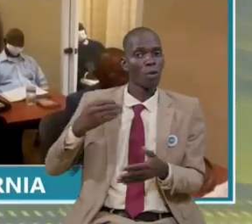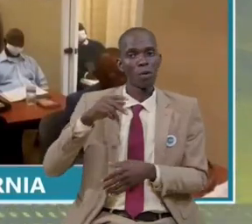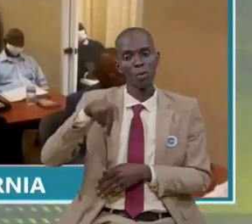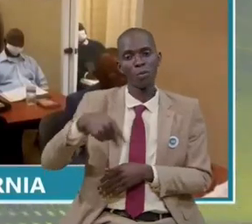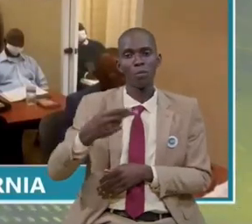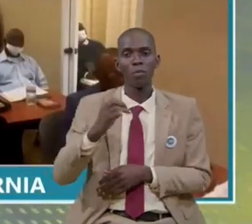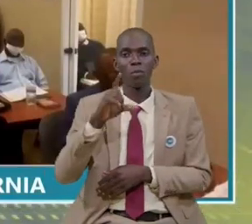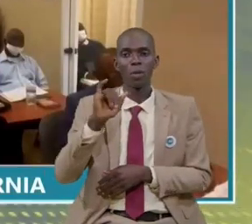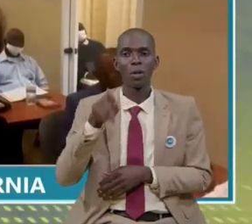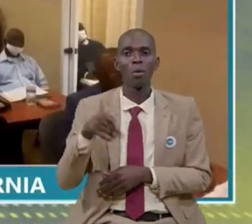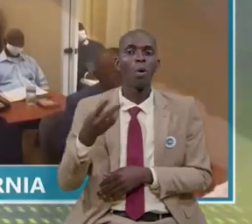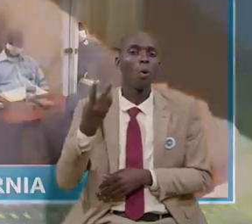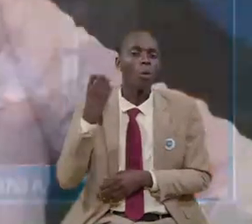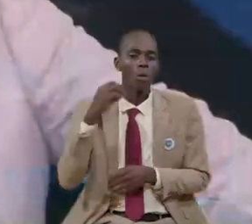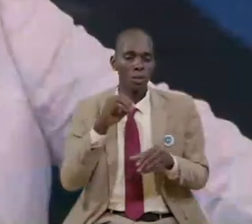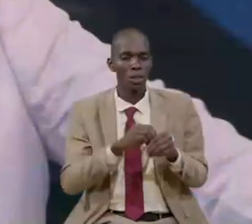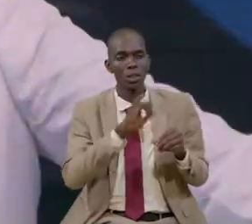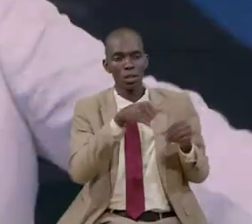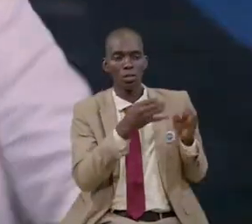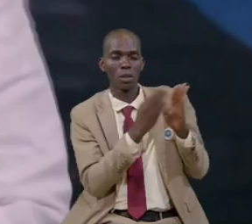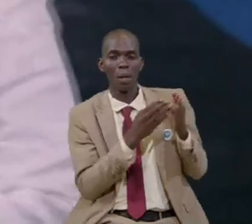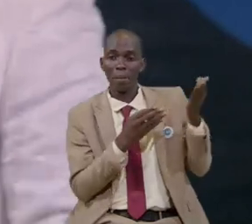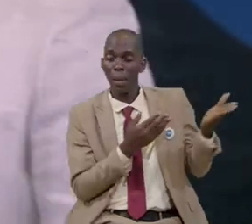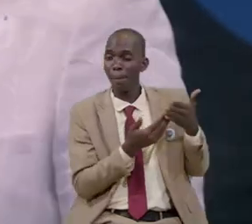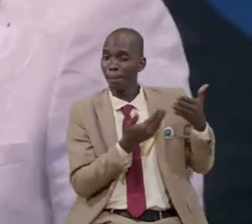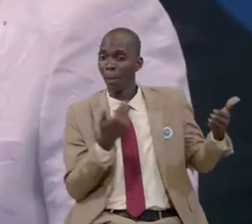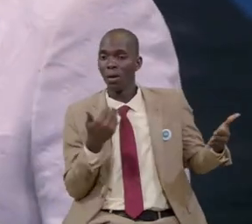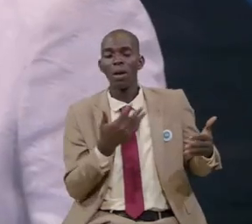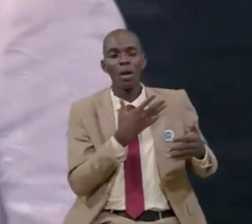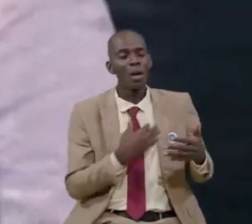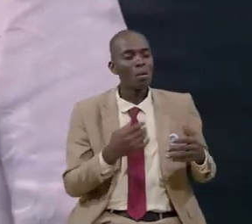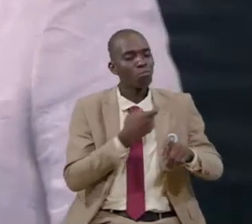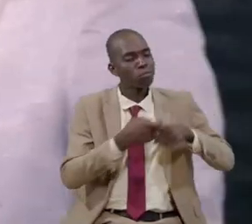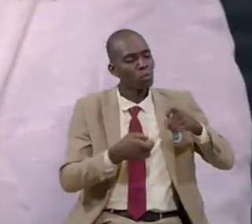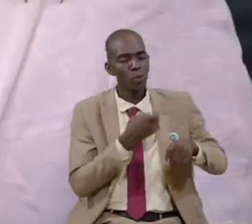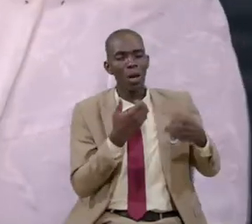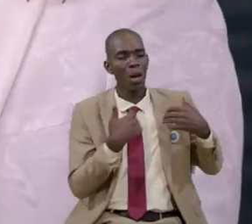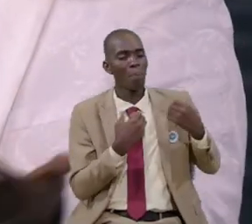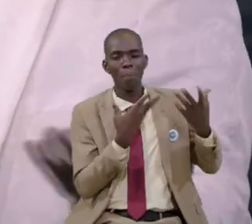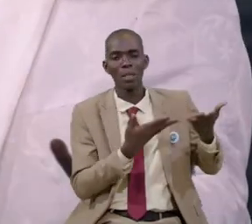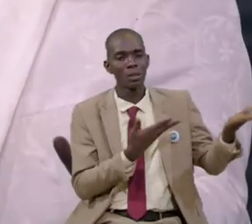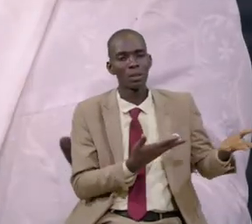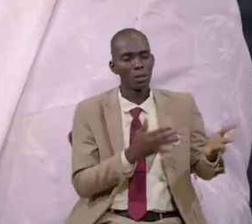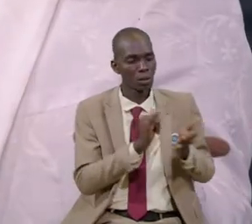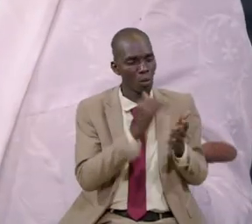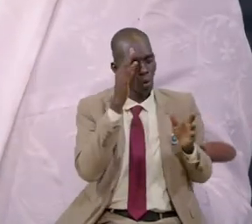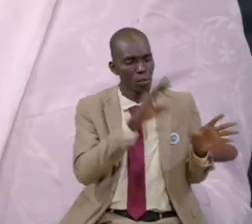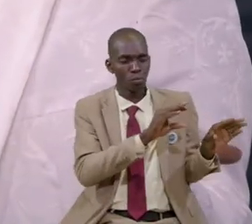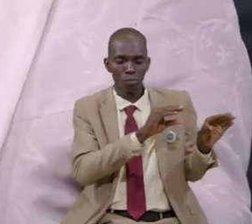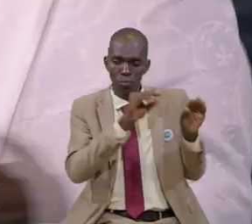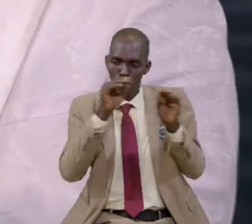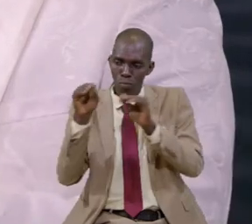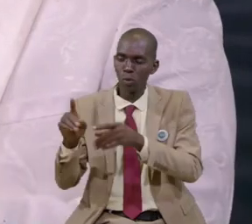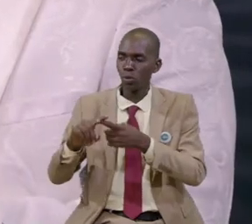a chassée et à cette ville qui est Samarie, ce qu'il croyait lorsqu'il était à Jérusalem, il